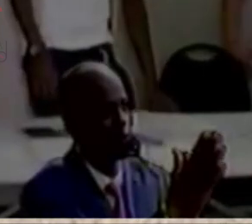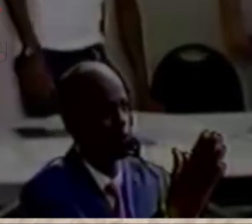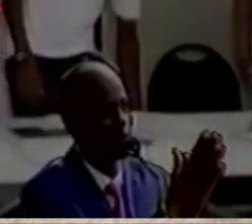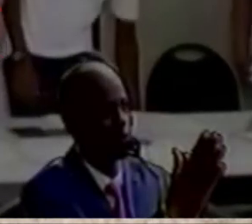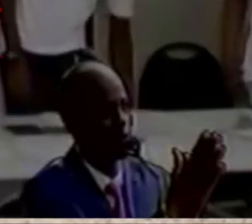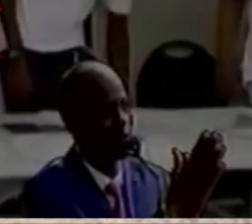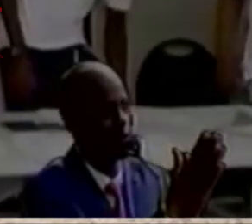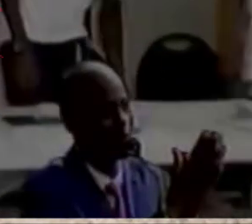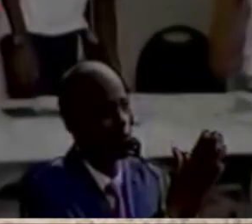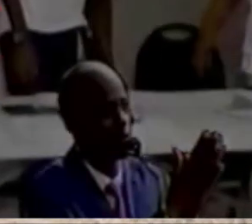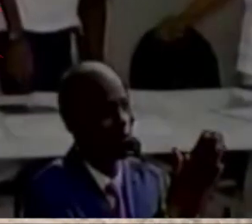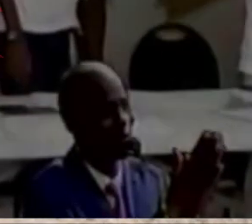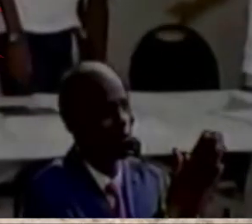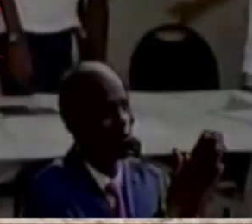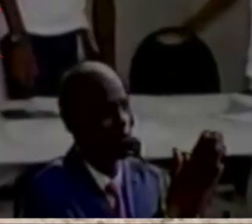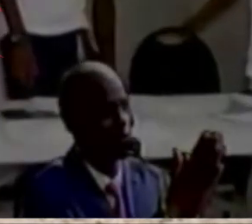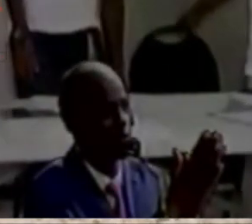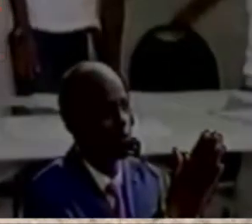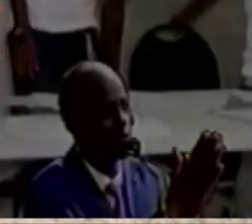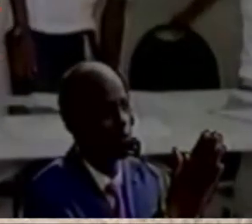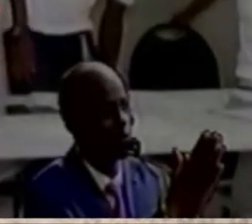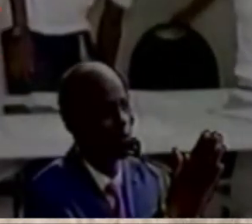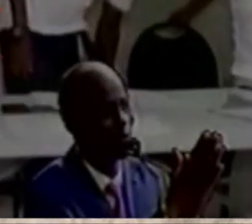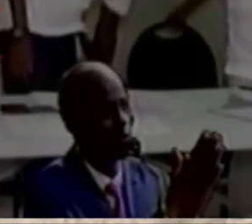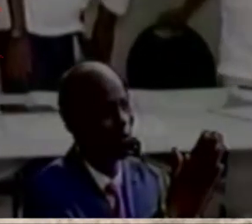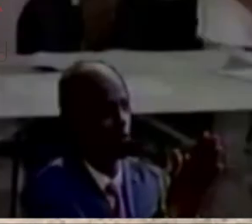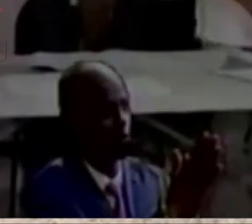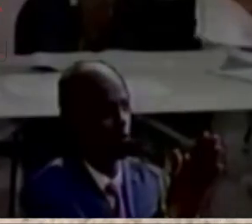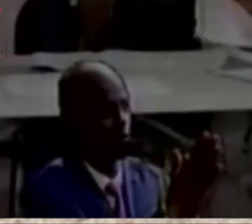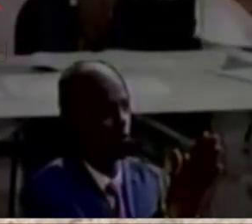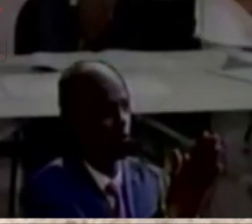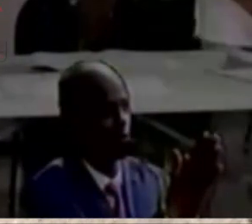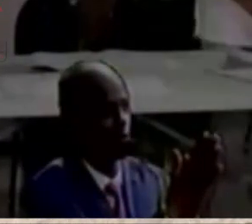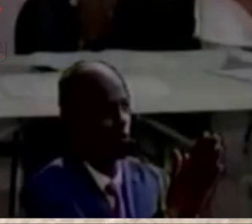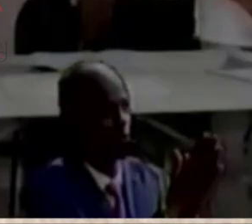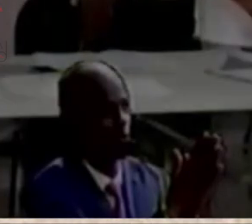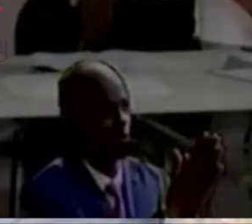par ce qui s'est passé le 14 août et les jours qui ont suivi.